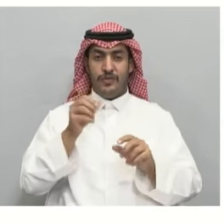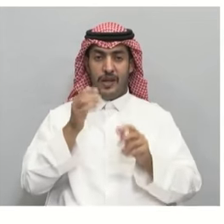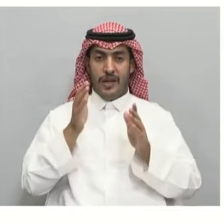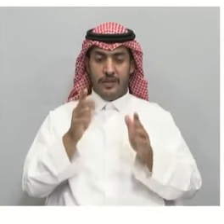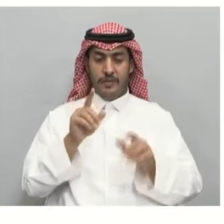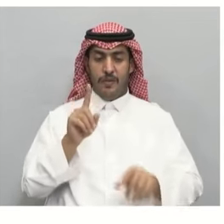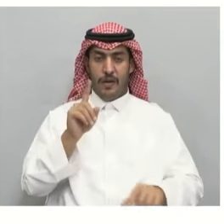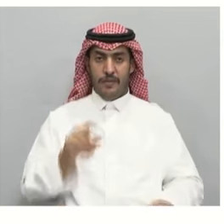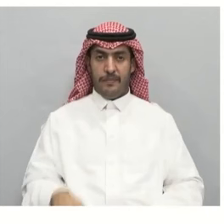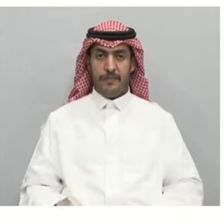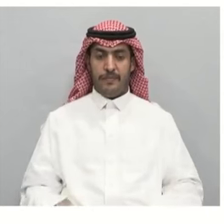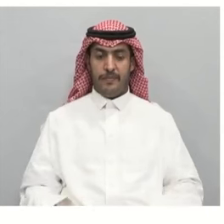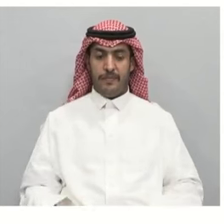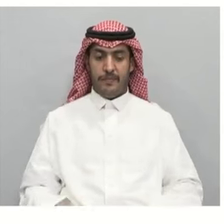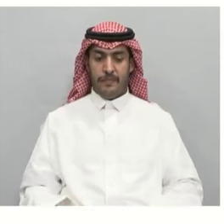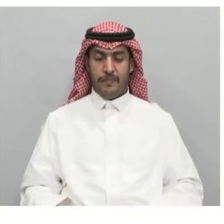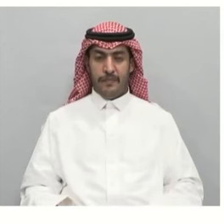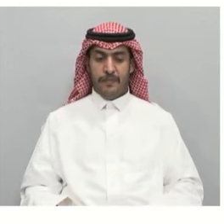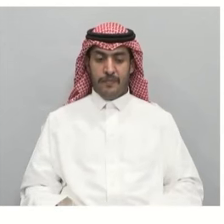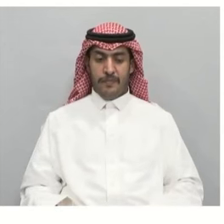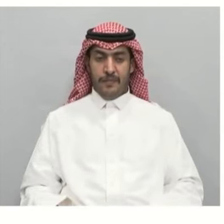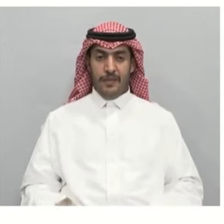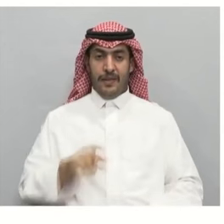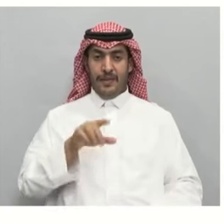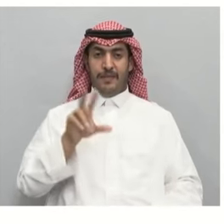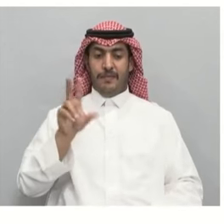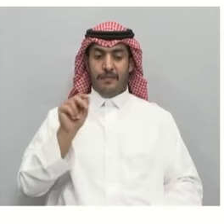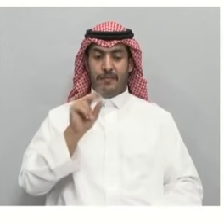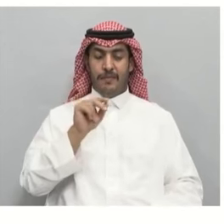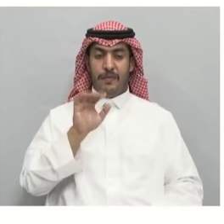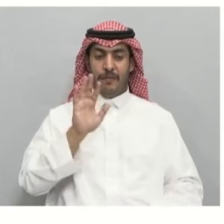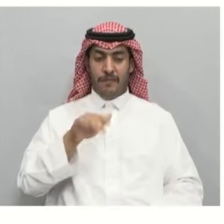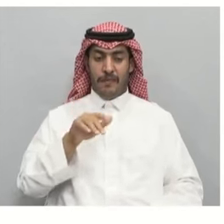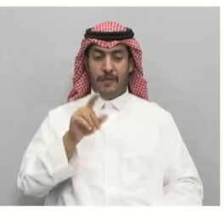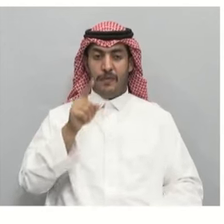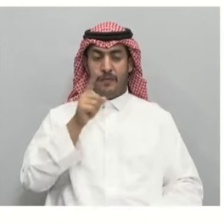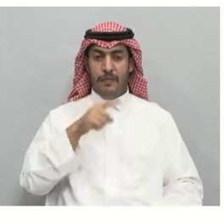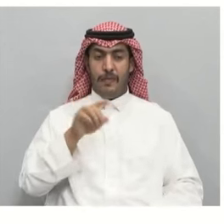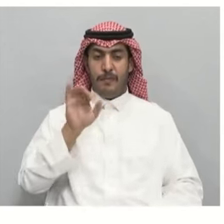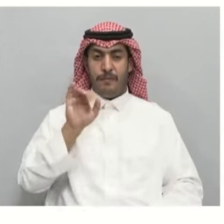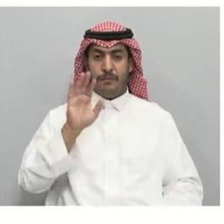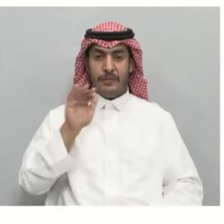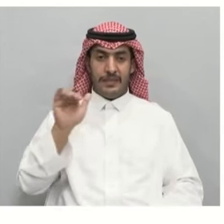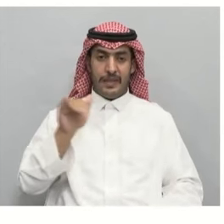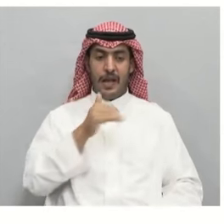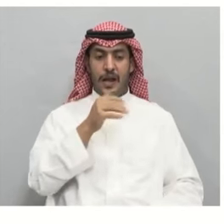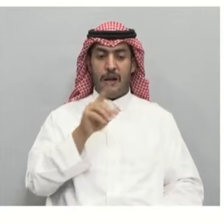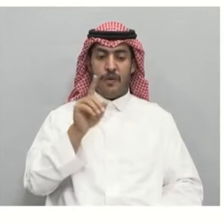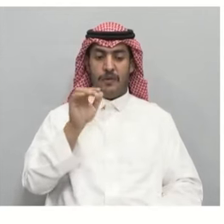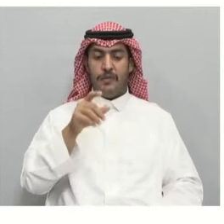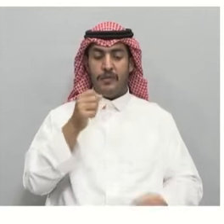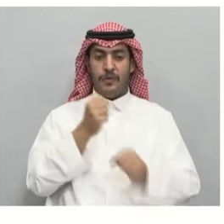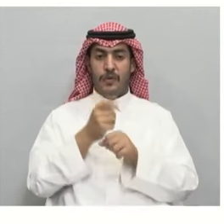كهربائيه واحده بهذه الطريقه في هذه الحاله يوجد مسار واحد للتيار الكهربائي